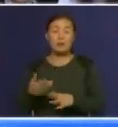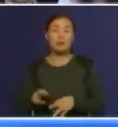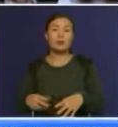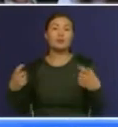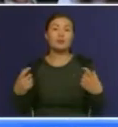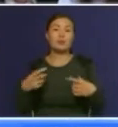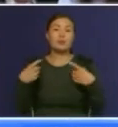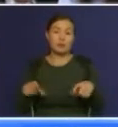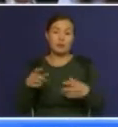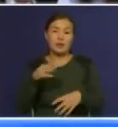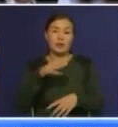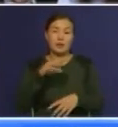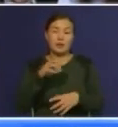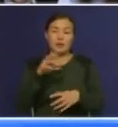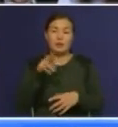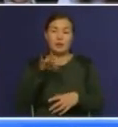диктант